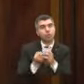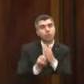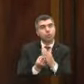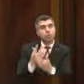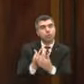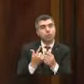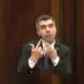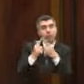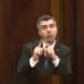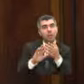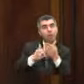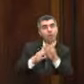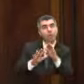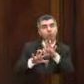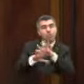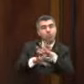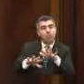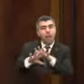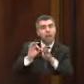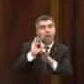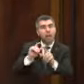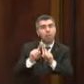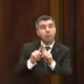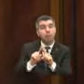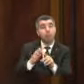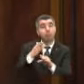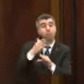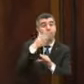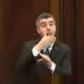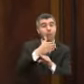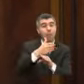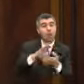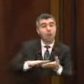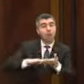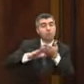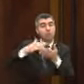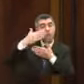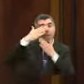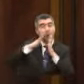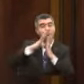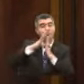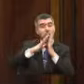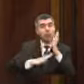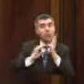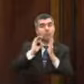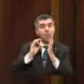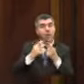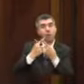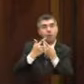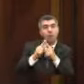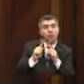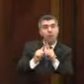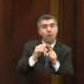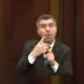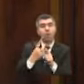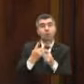سيحدد نوعية القطاعات الاجتماعية التي ستعتمد عليها البلاد من أجل تحديد المهن